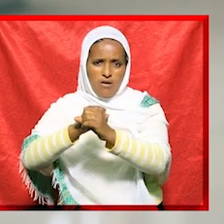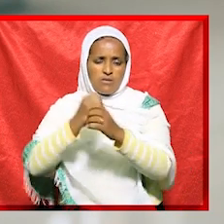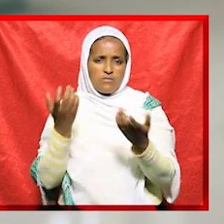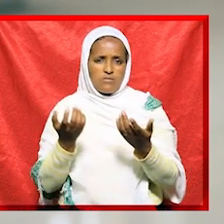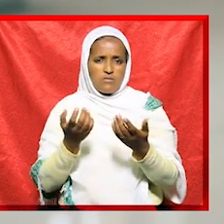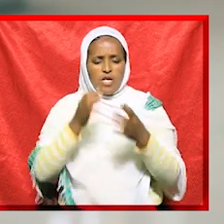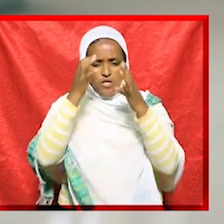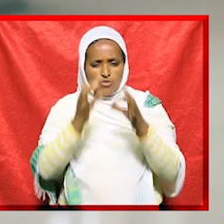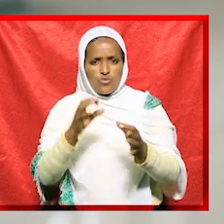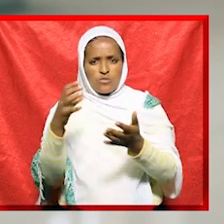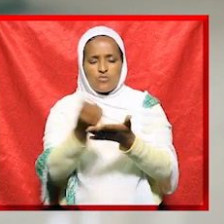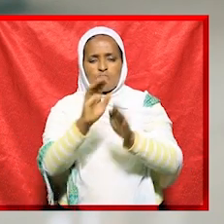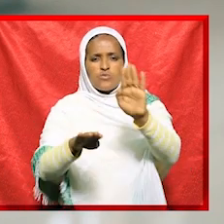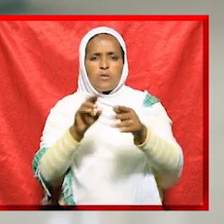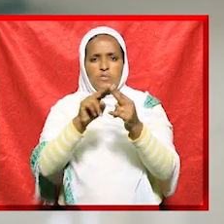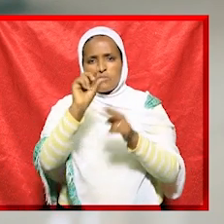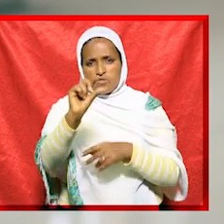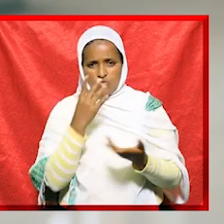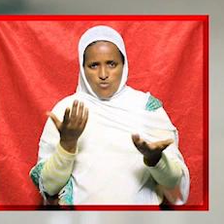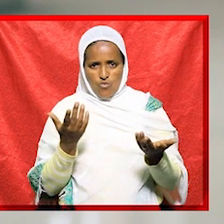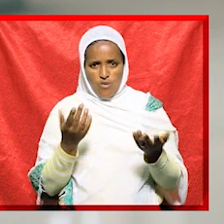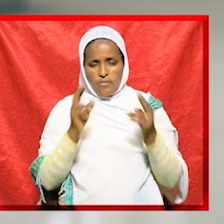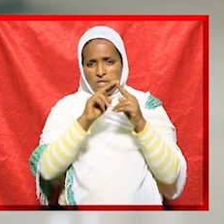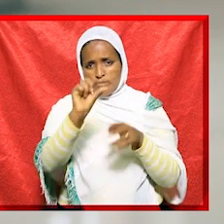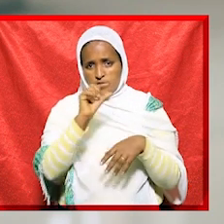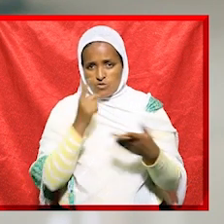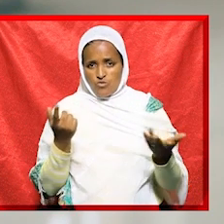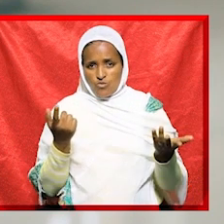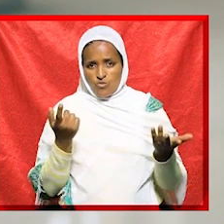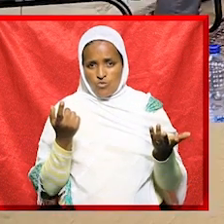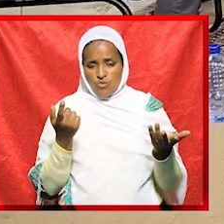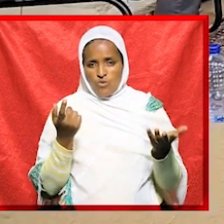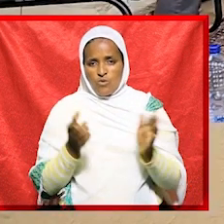ለመከላከል የተወሰደው እርምጃ በጣም አናሳ ነው፣ በጣም አናሳ ነው።